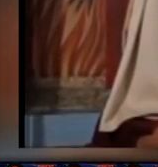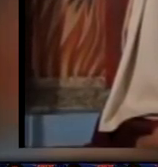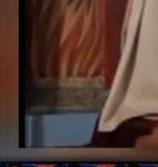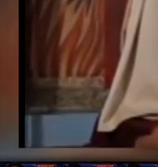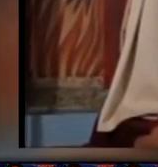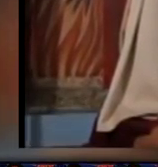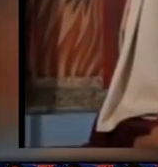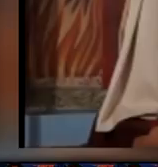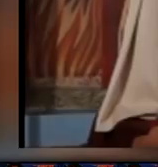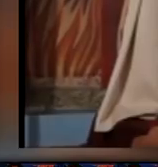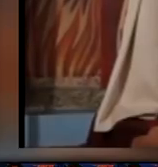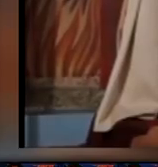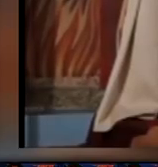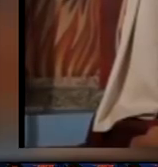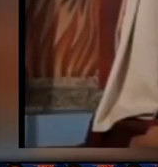በዘም